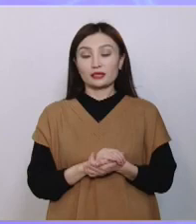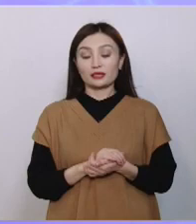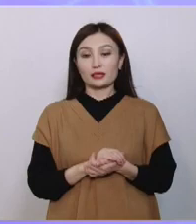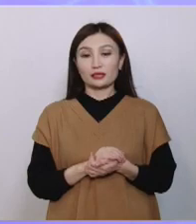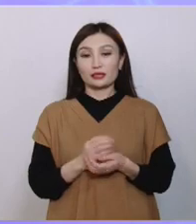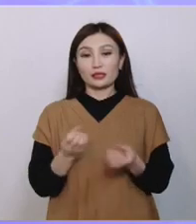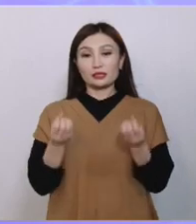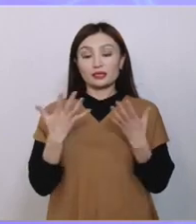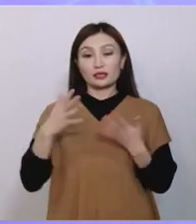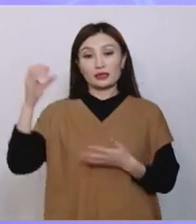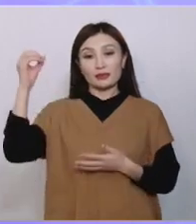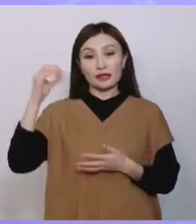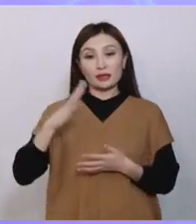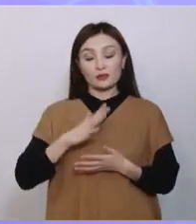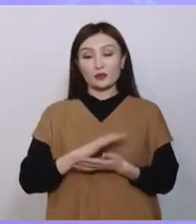Жаркырап тийип турат.